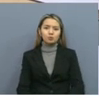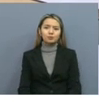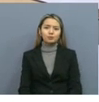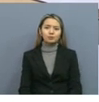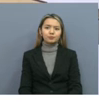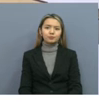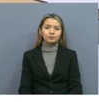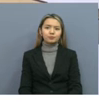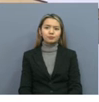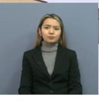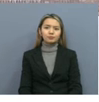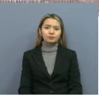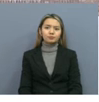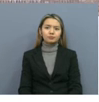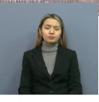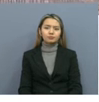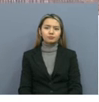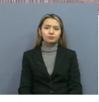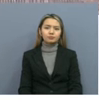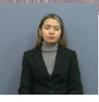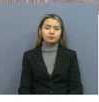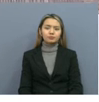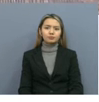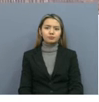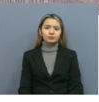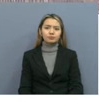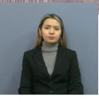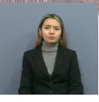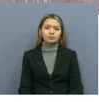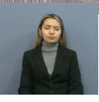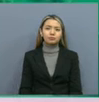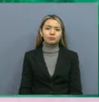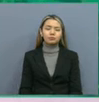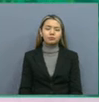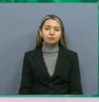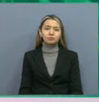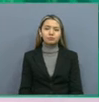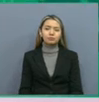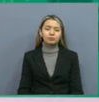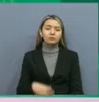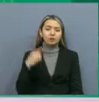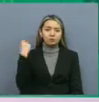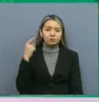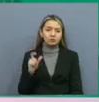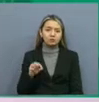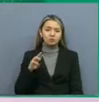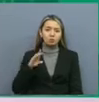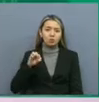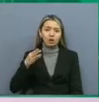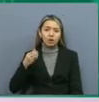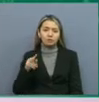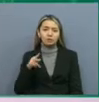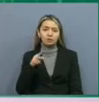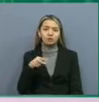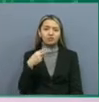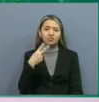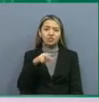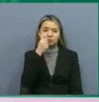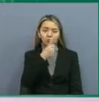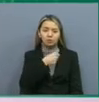Манарбекұлы, Сабырбек Құлатай, Алмас Садуақасов, Көкшақпарат. Ел президенті Қасым Жомарт Тоқаев 2020